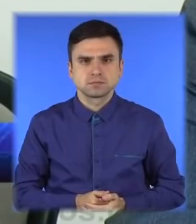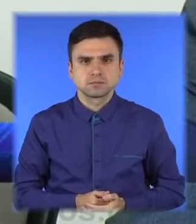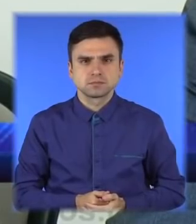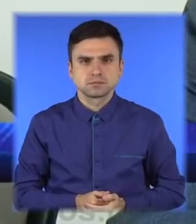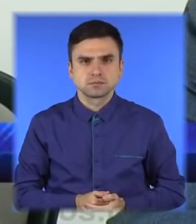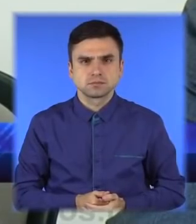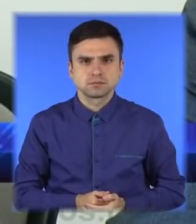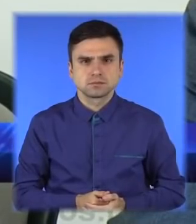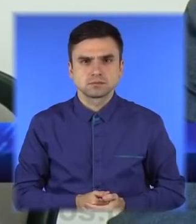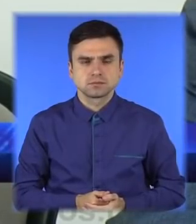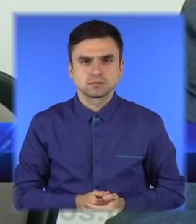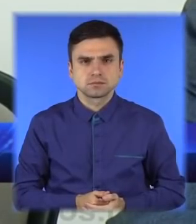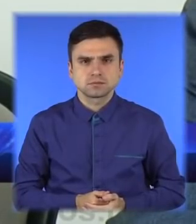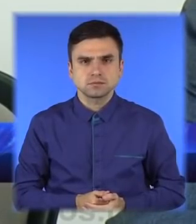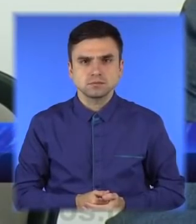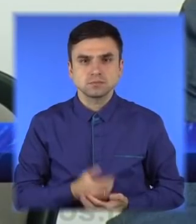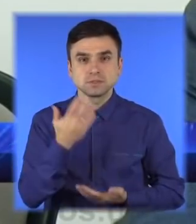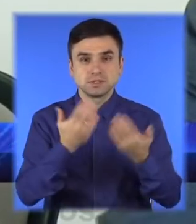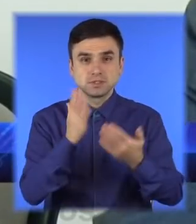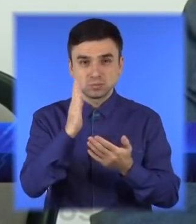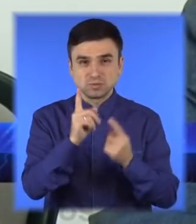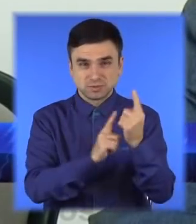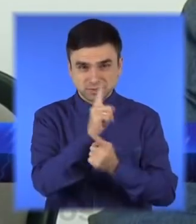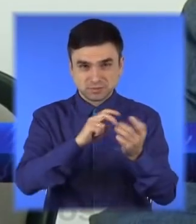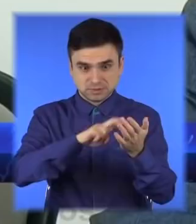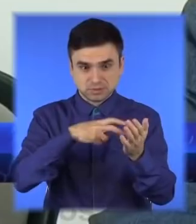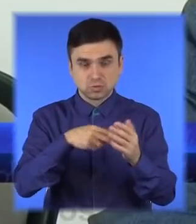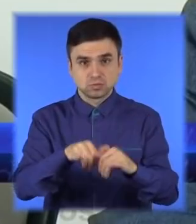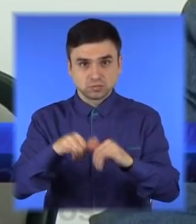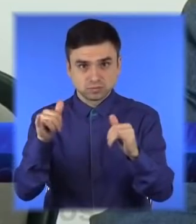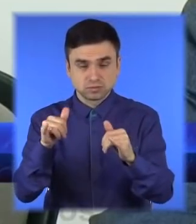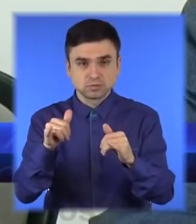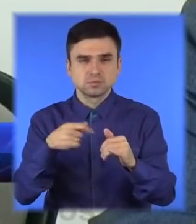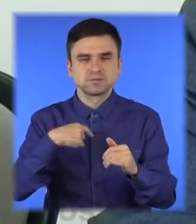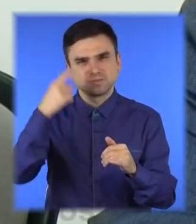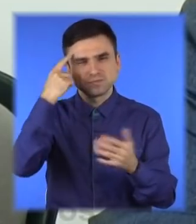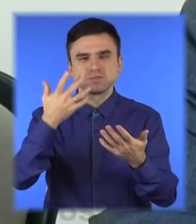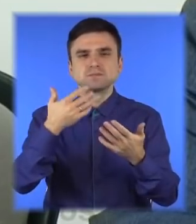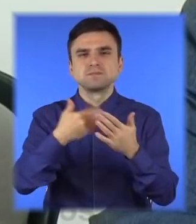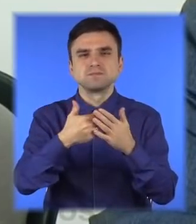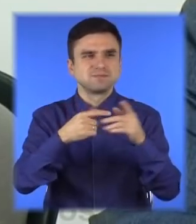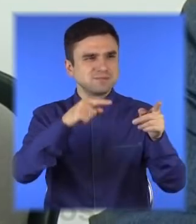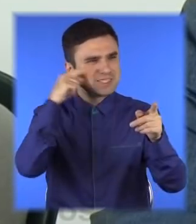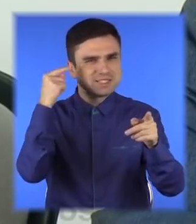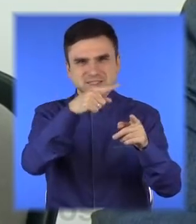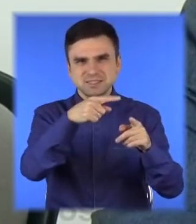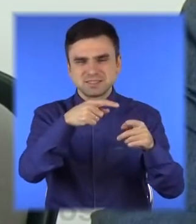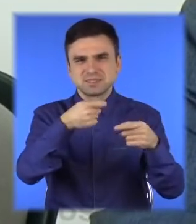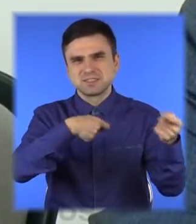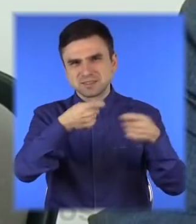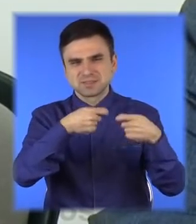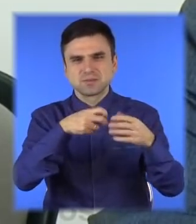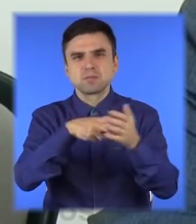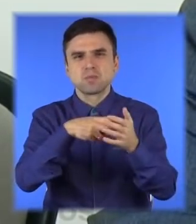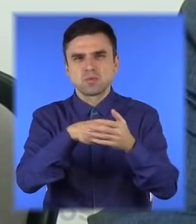появится такое налогообложение, я думаю, что количество этих посылок, покупок на там, условном Алиэкспрессе и похожих сайтах,